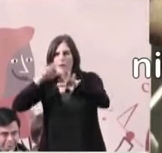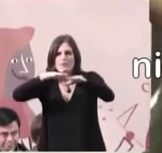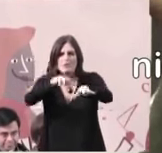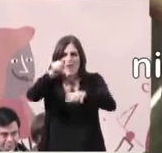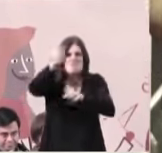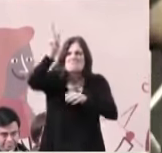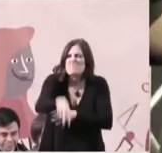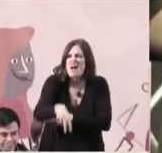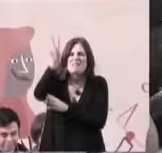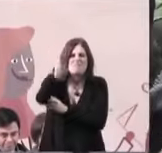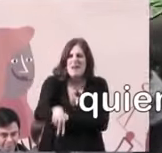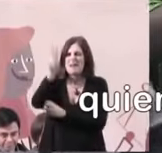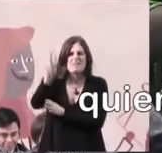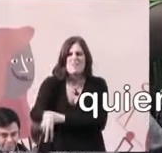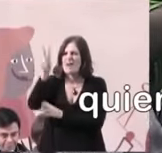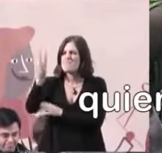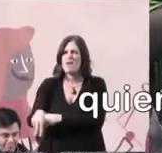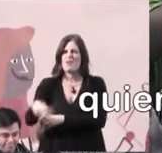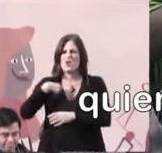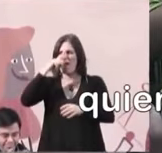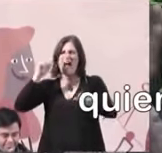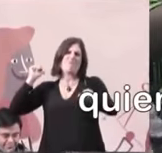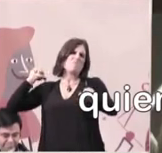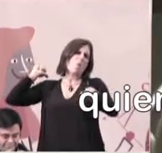trobat. Ni una.